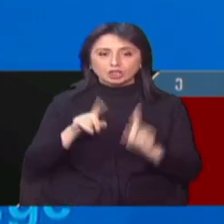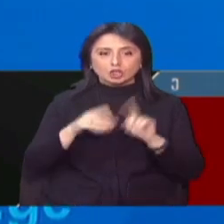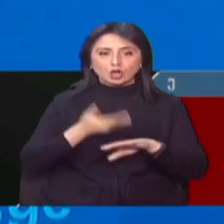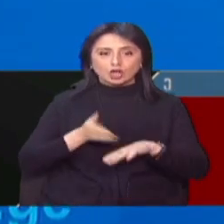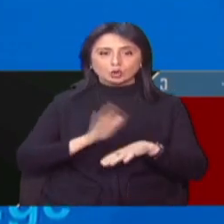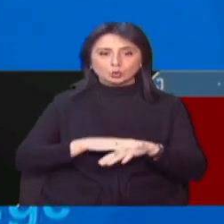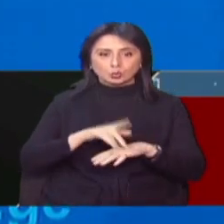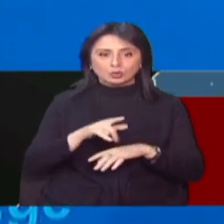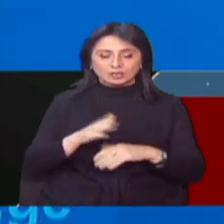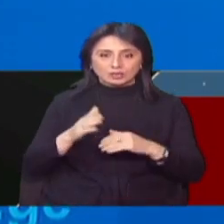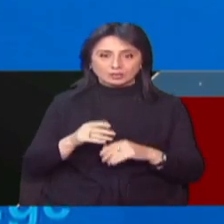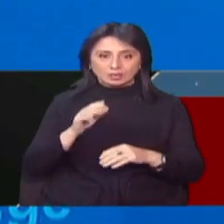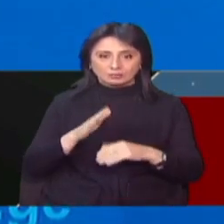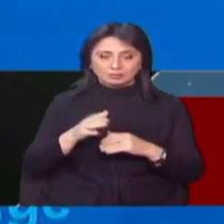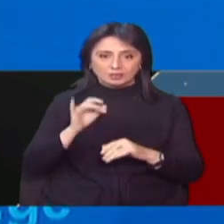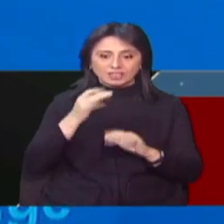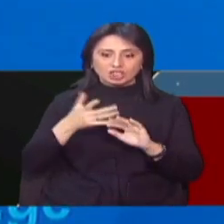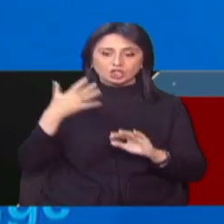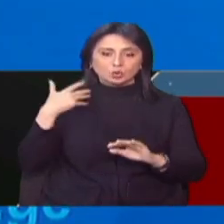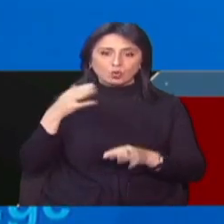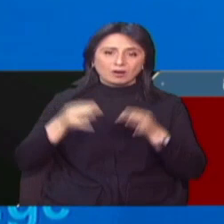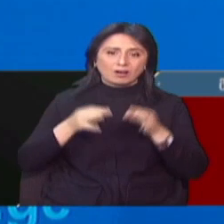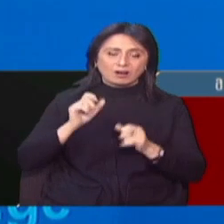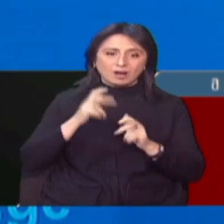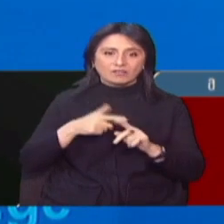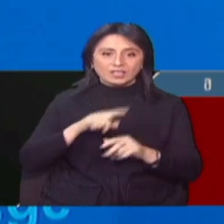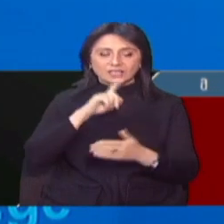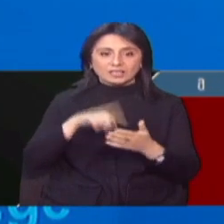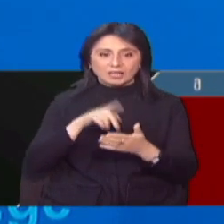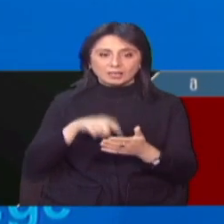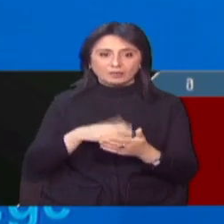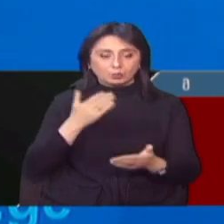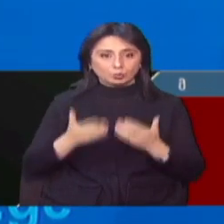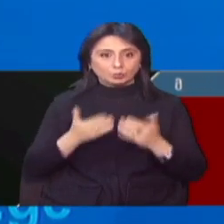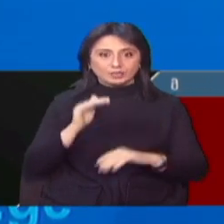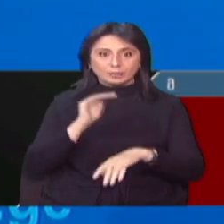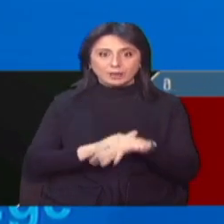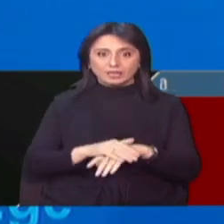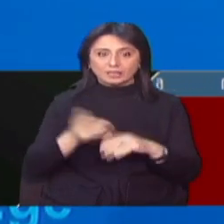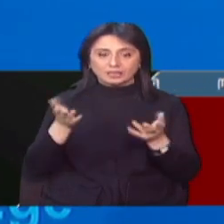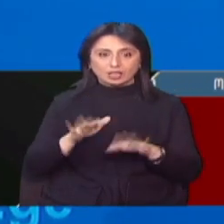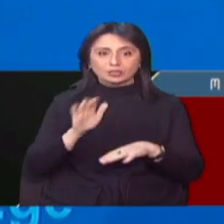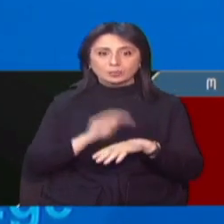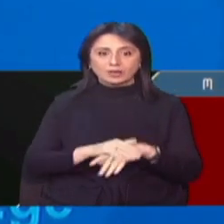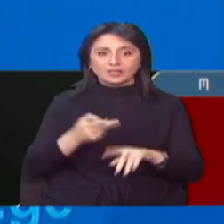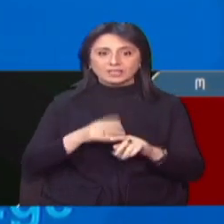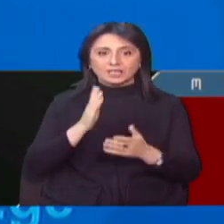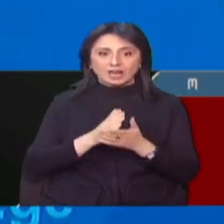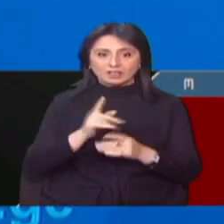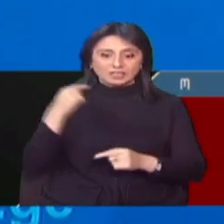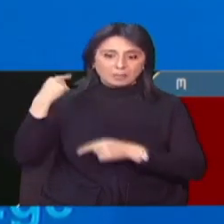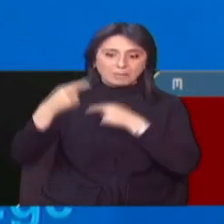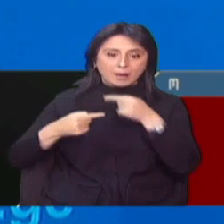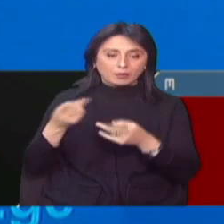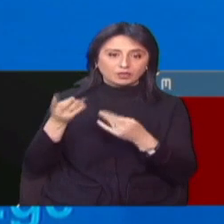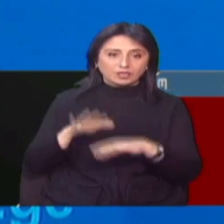home, gans sa jo, țar sluși, sa ki trebuie, tu mi-a pactat ceva, pactat, e sa risi smem cu dreoba,